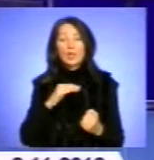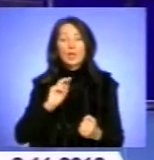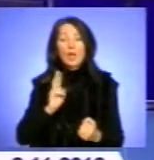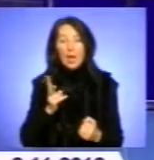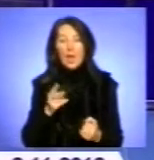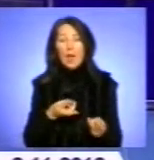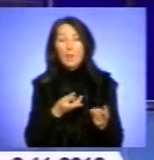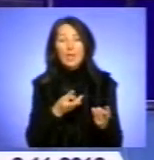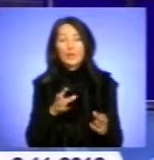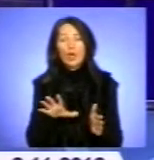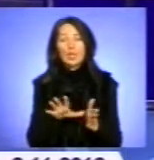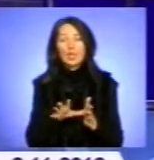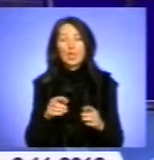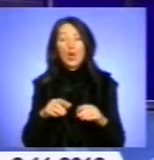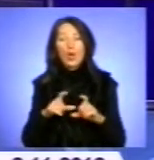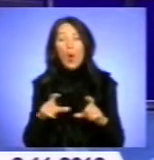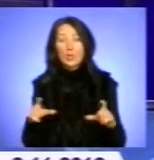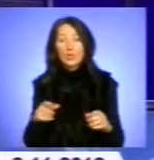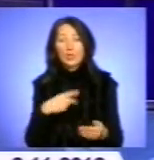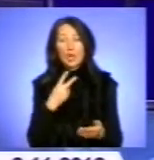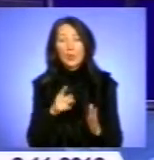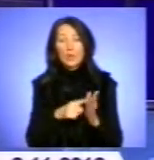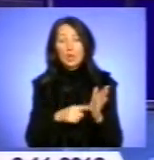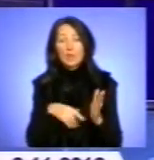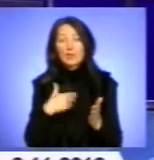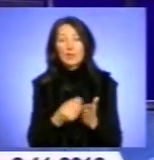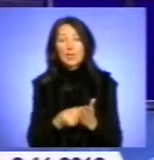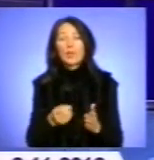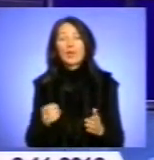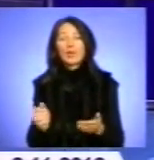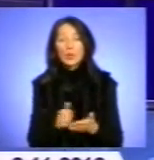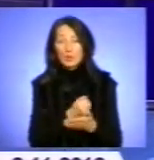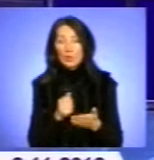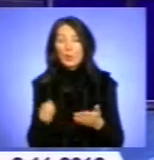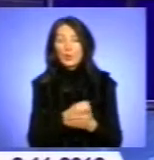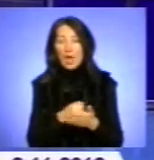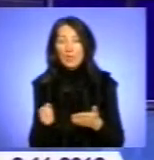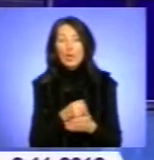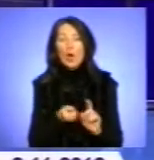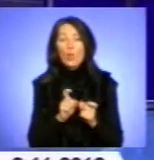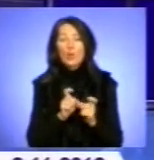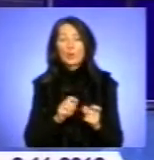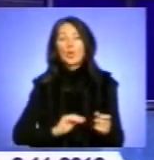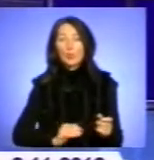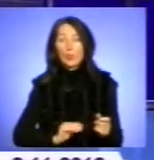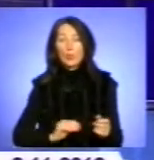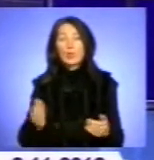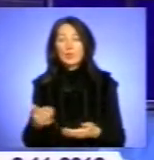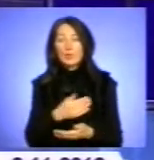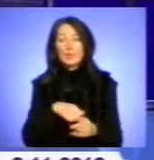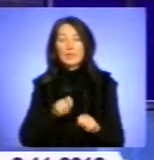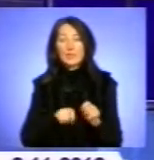комплексі. Поділитися своїми досягненнями у боротьбі з монополіями зібралися експерти з різних країн Європи та Азії.